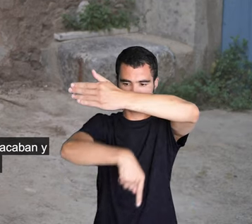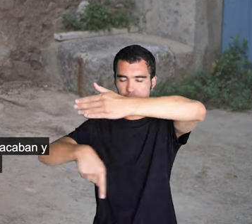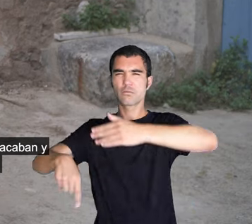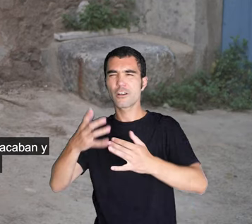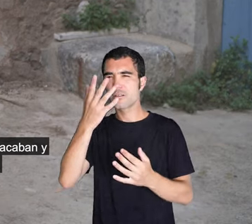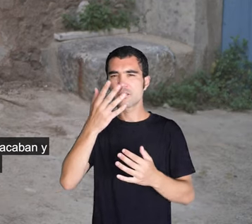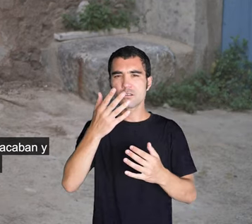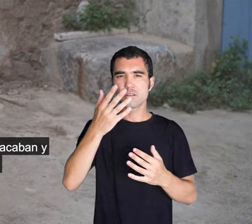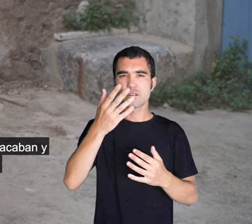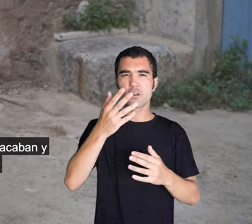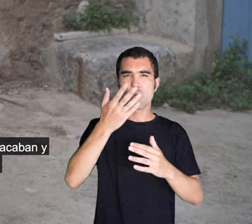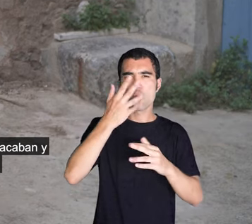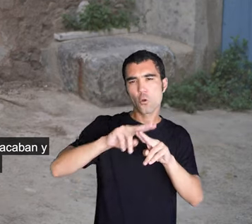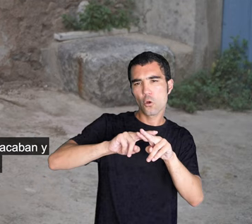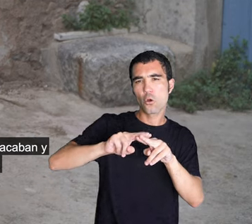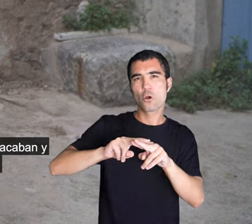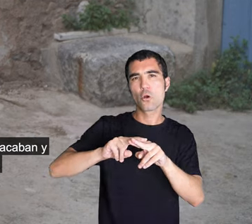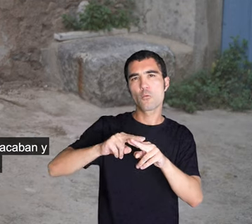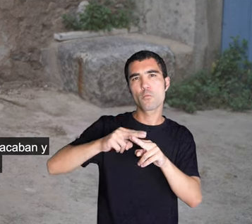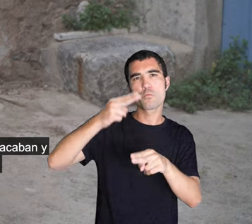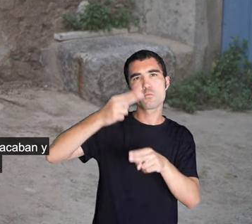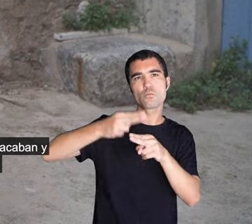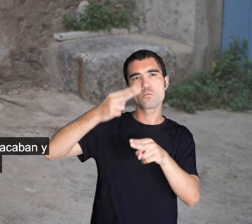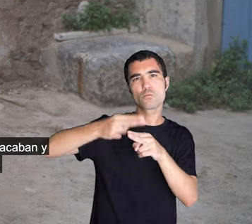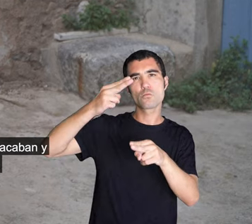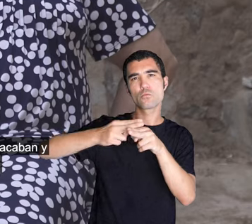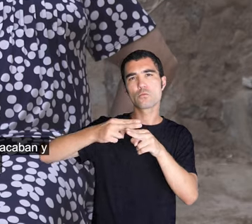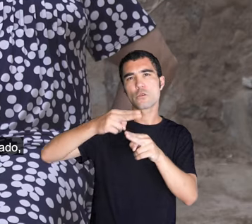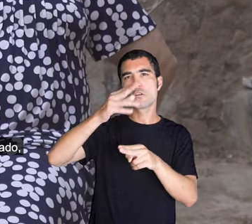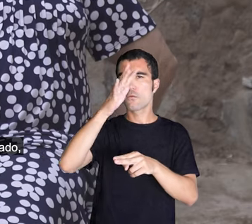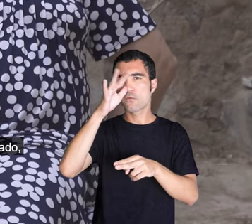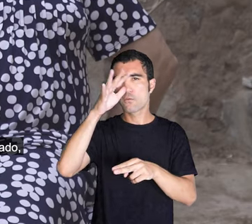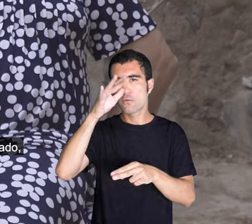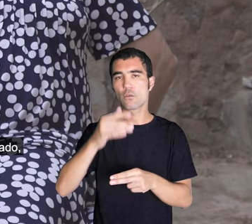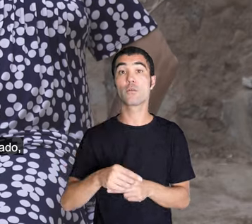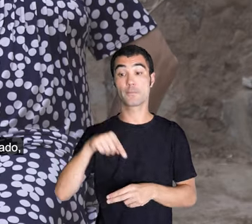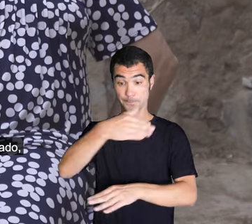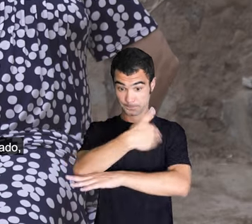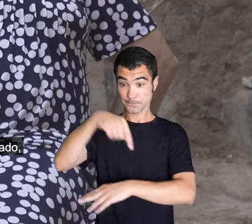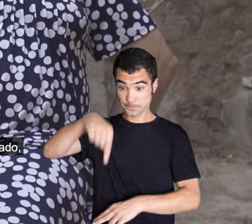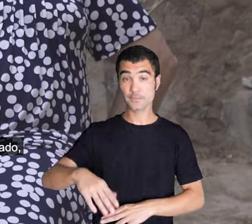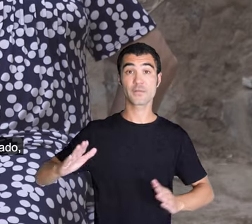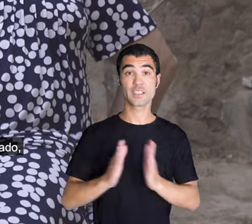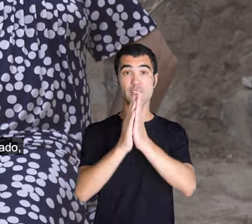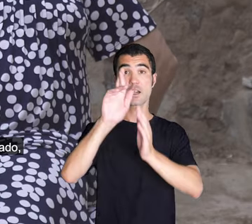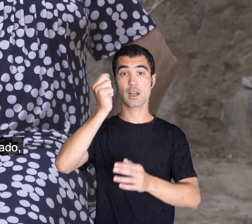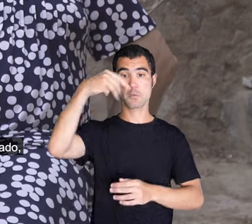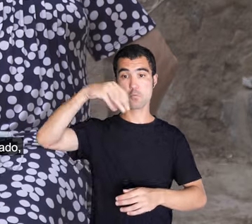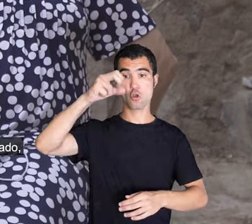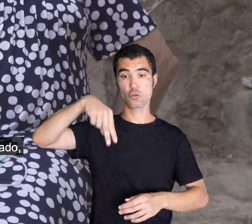marron com a bixet, un marron un poc fruixet. En el carrer de Sant Ramon, ses dones